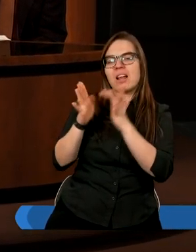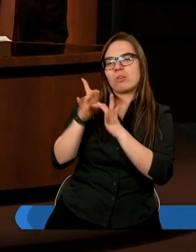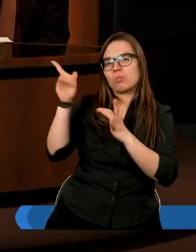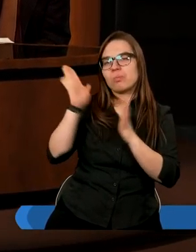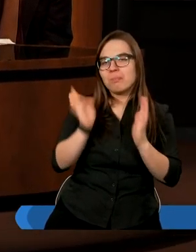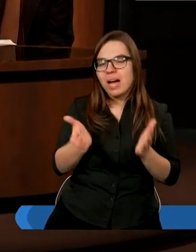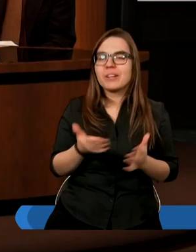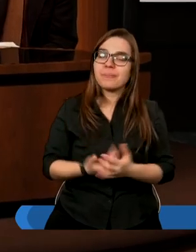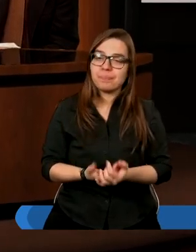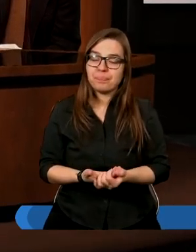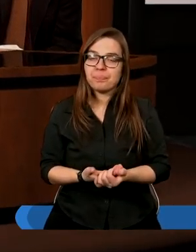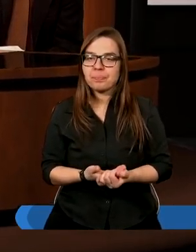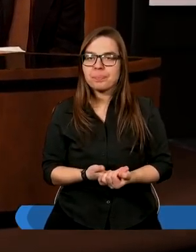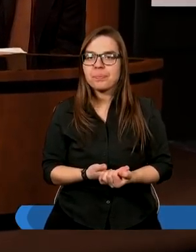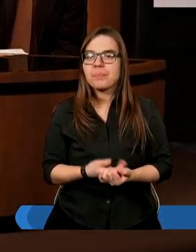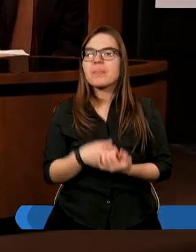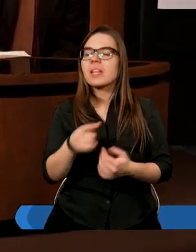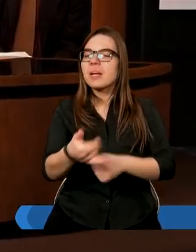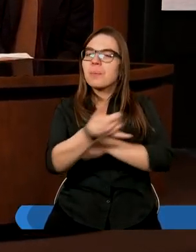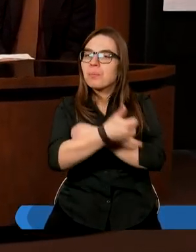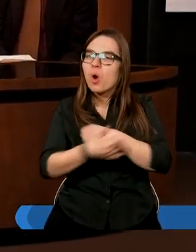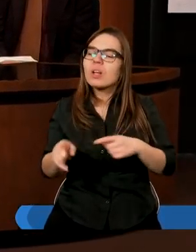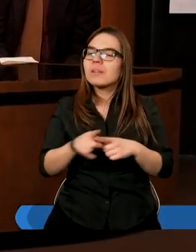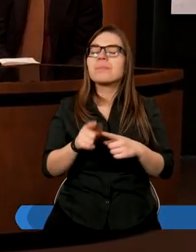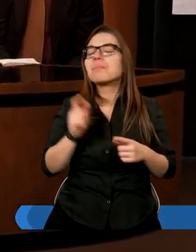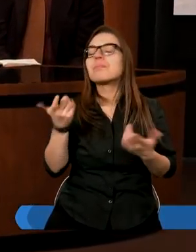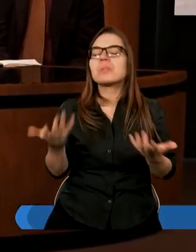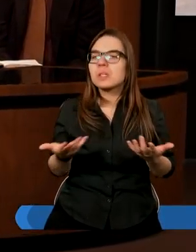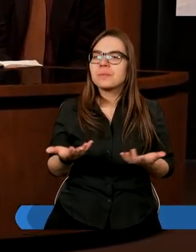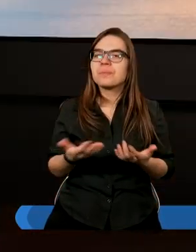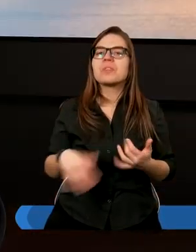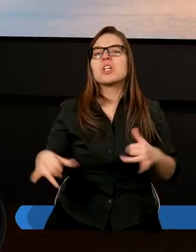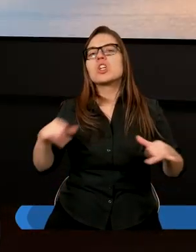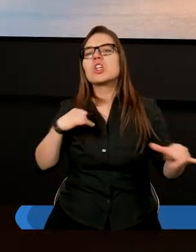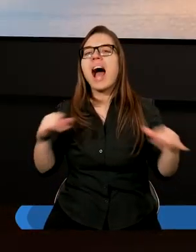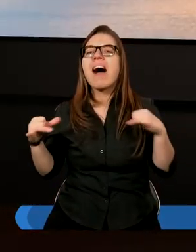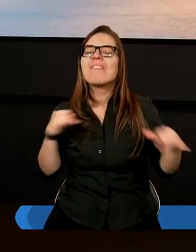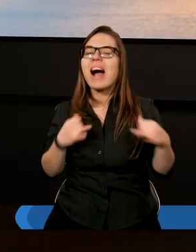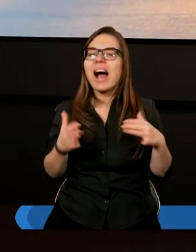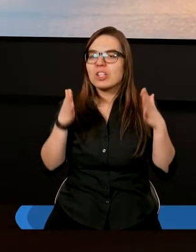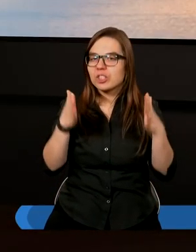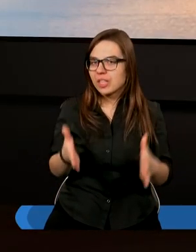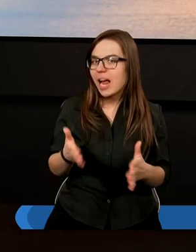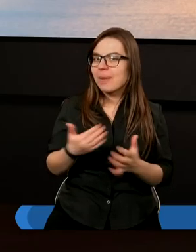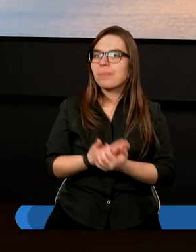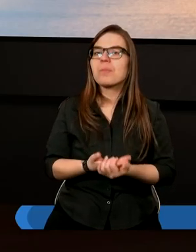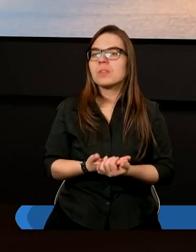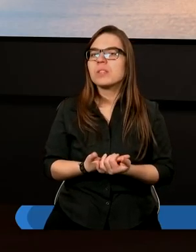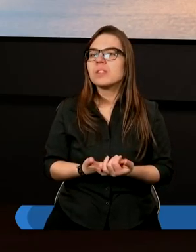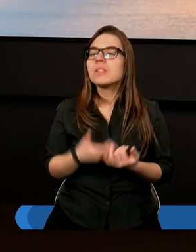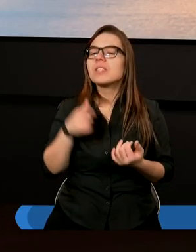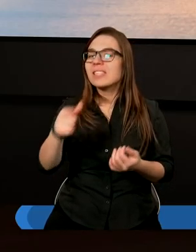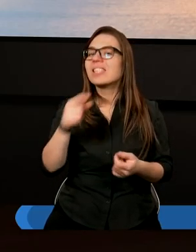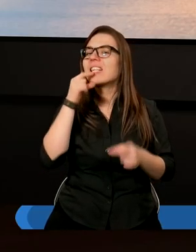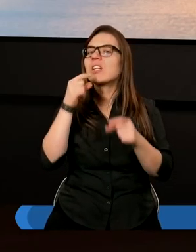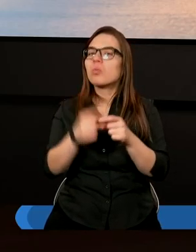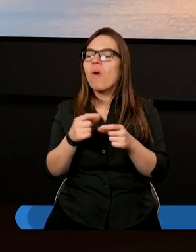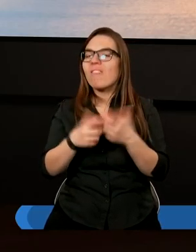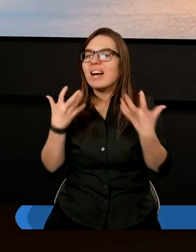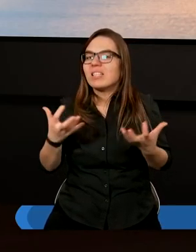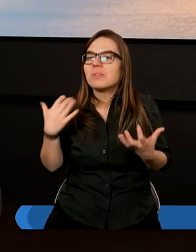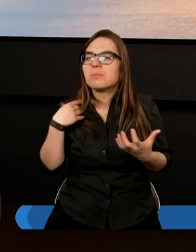jest podkreślone i to że chcielibyśmy jako szafarze no takie słowa